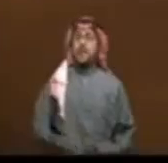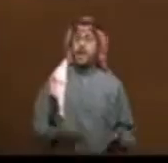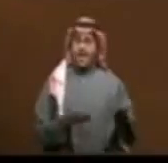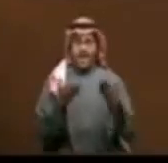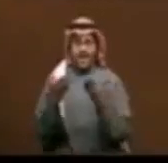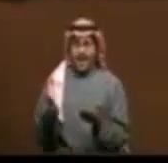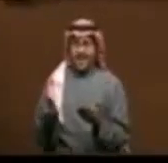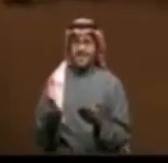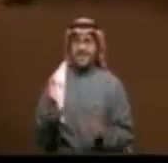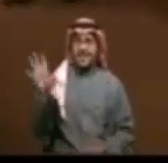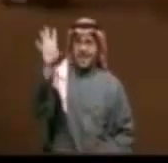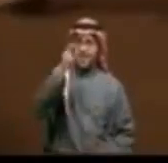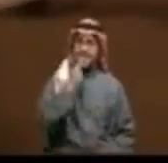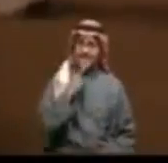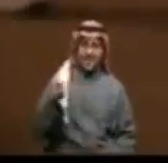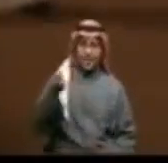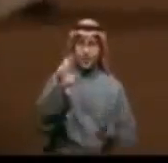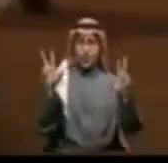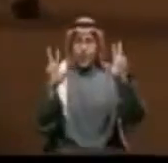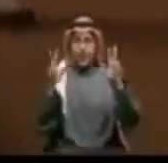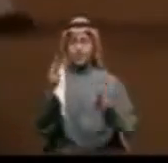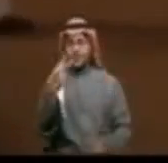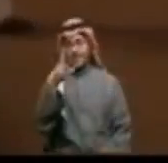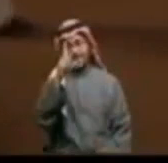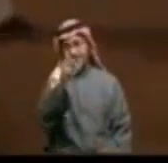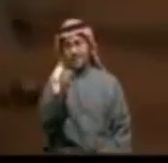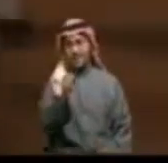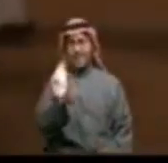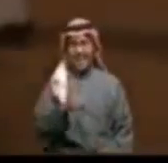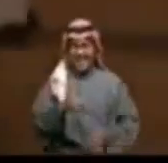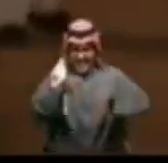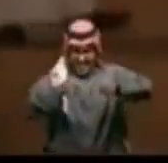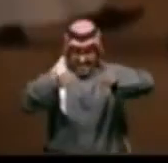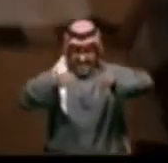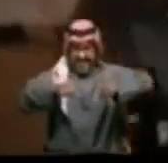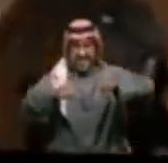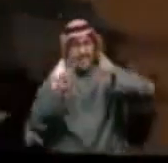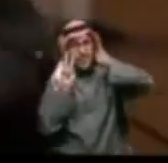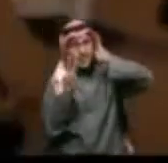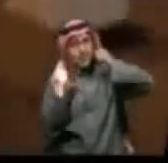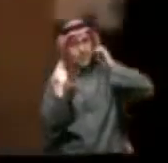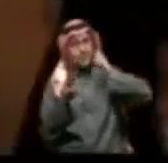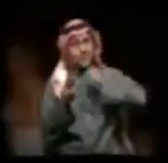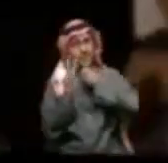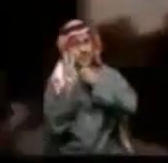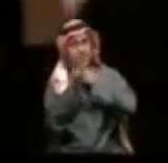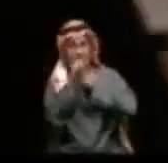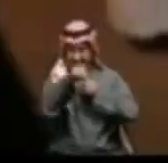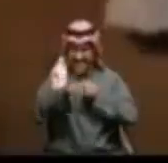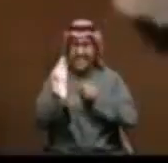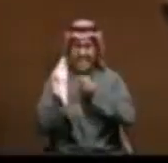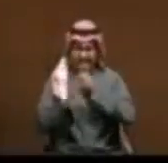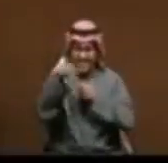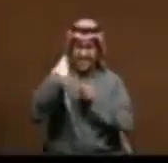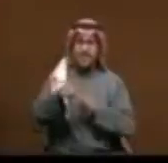مرحبا زملائي في الاستوديو، مساء الخير لكم المشاهدين الكرام. ننقل لكم هذا البث الحي والمباشر من أرض الجنادرية،